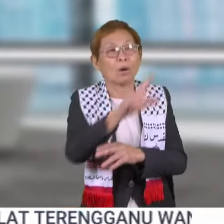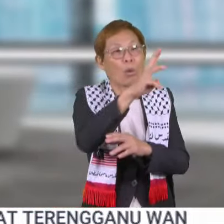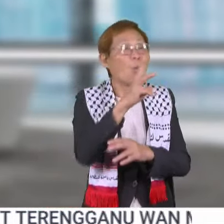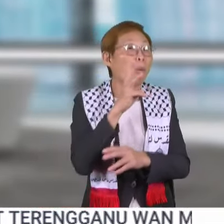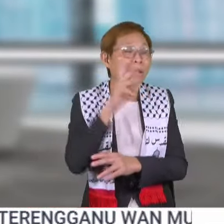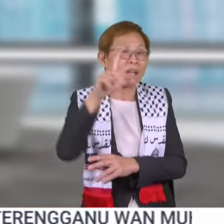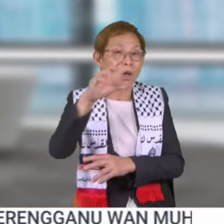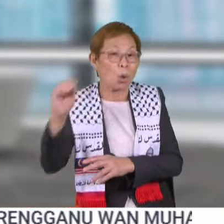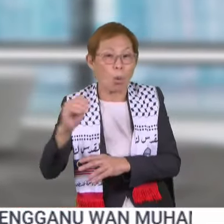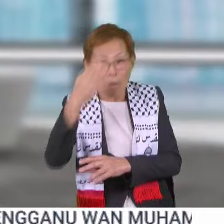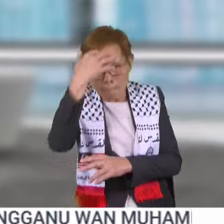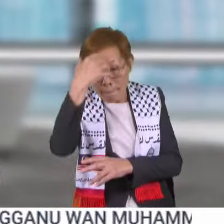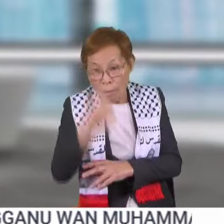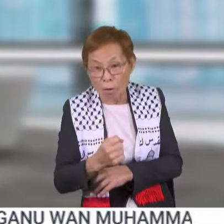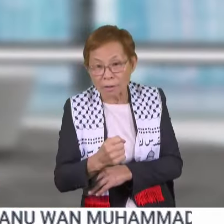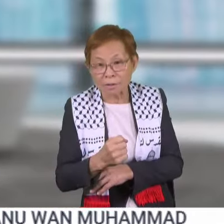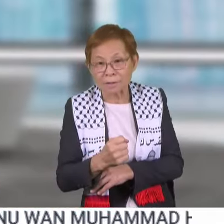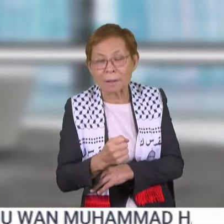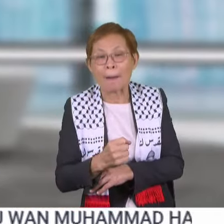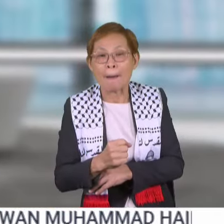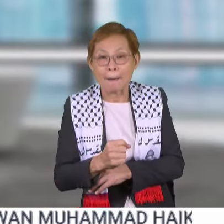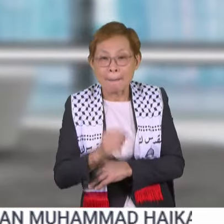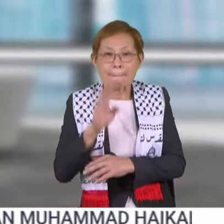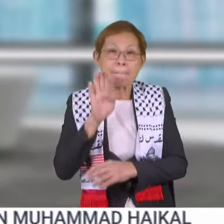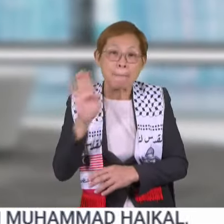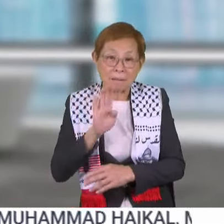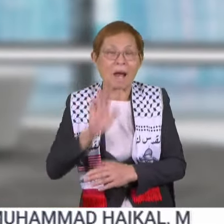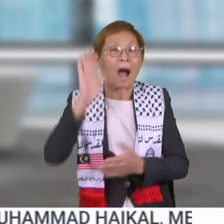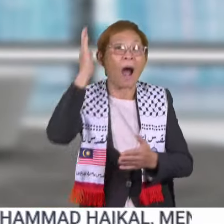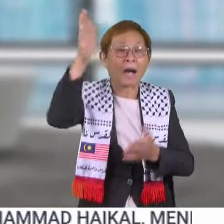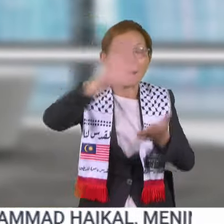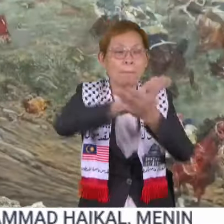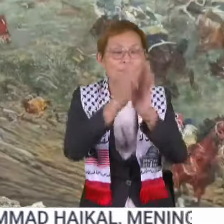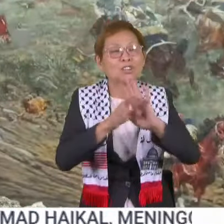Belgium akan dijadikan modal contoh dalam usaha